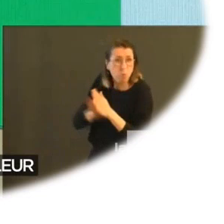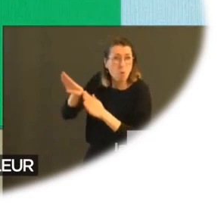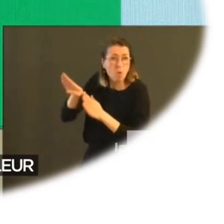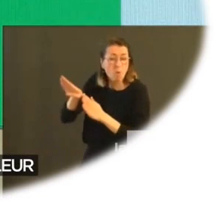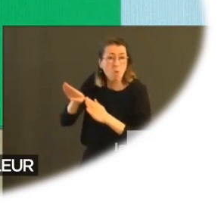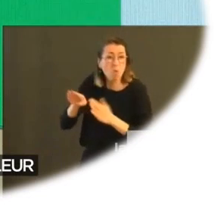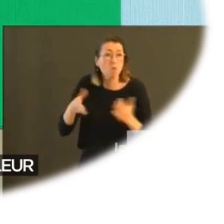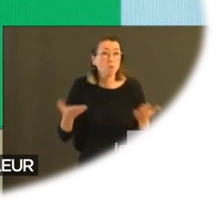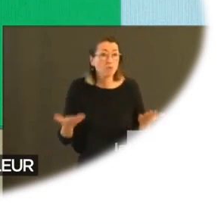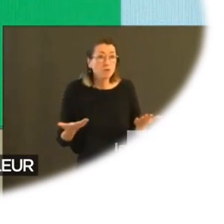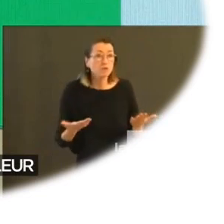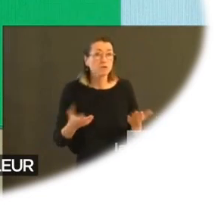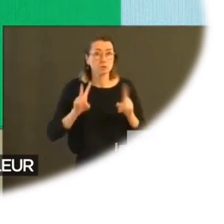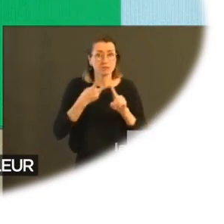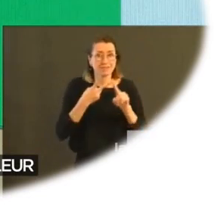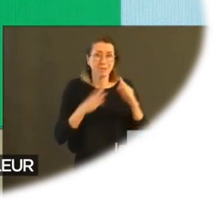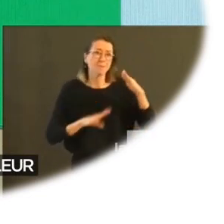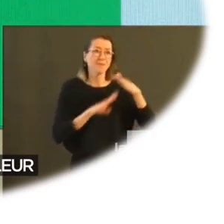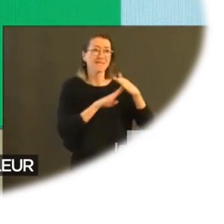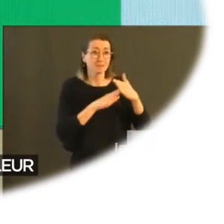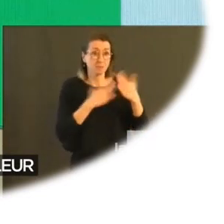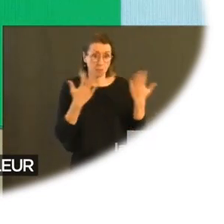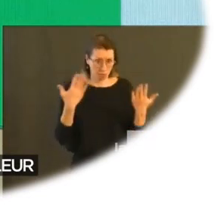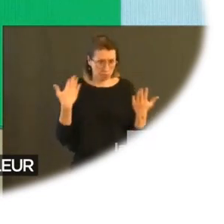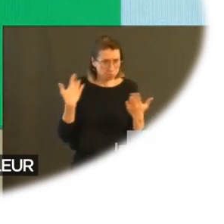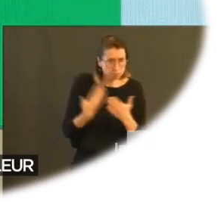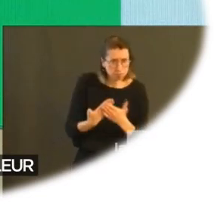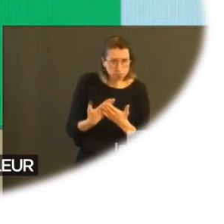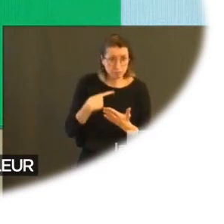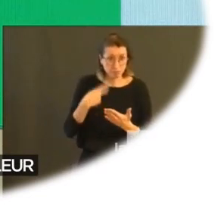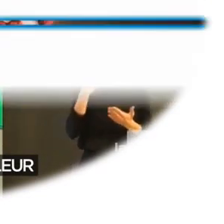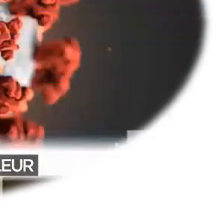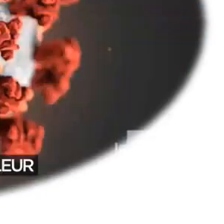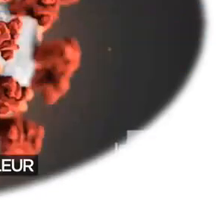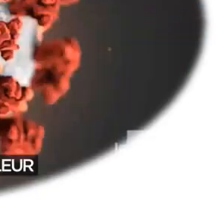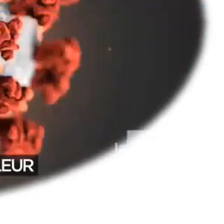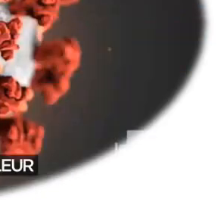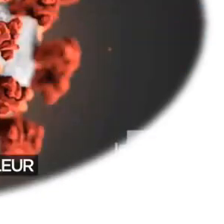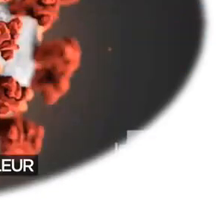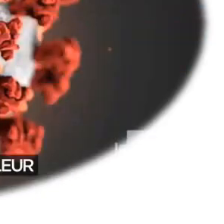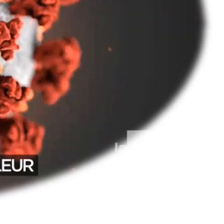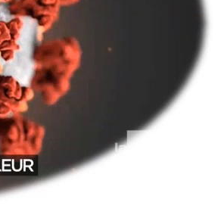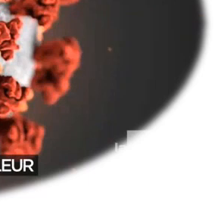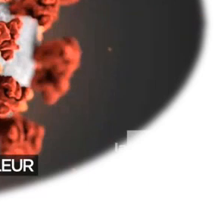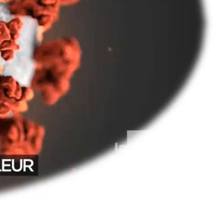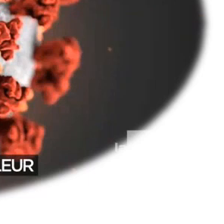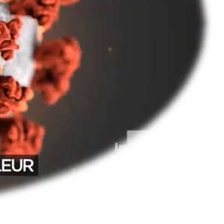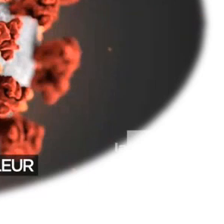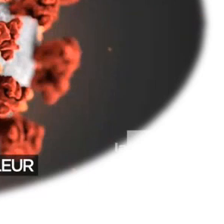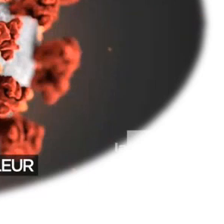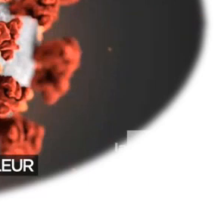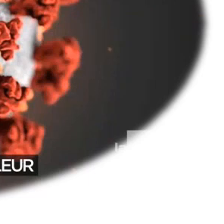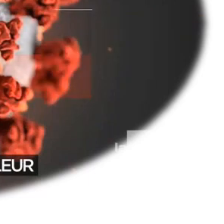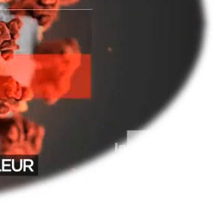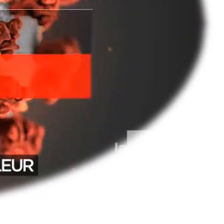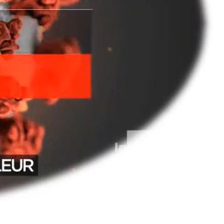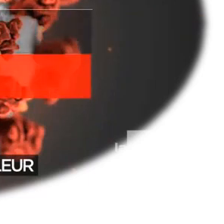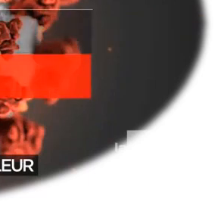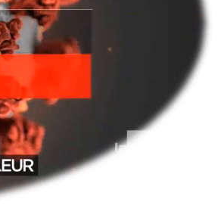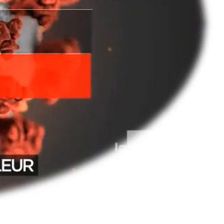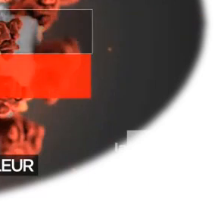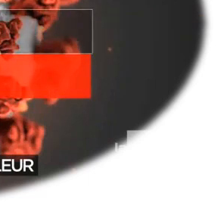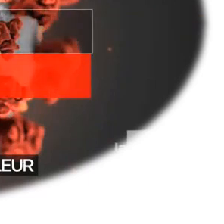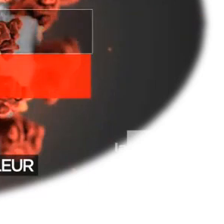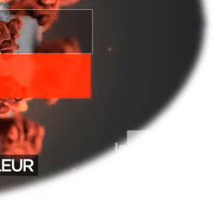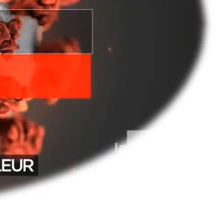une évolution qui est très calme, très positive. Les indicateurs sont bons. Ces dernières 24 heures, on a